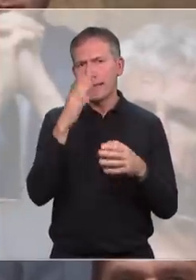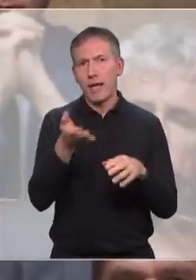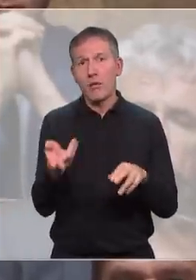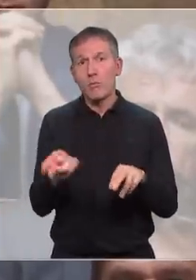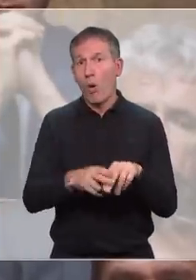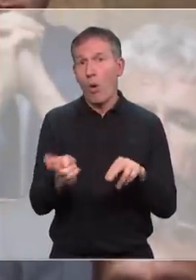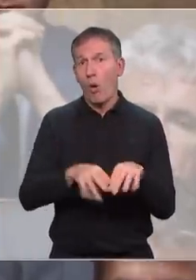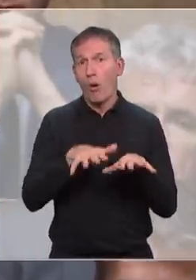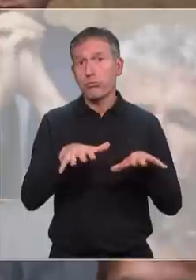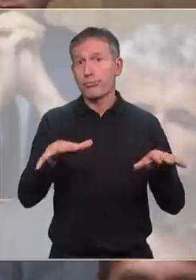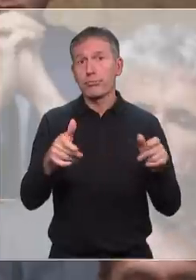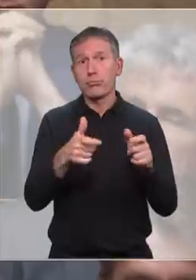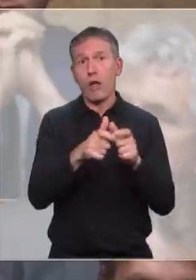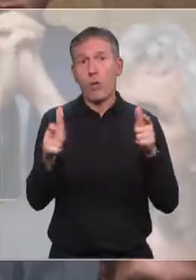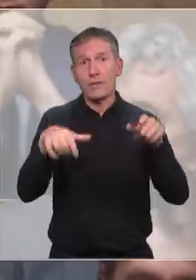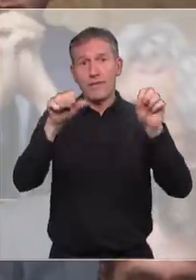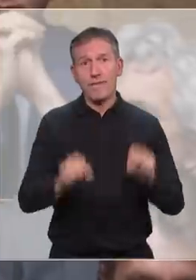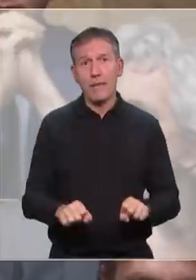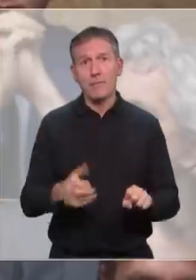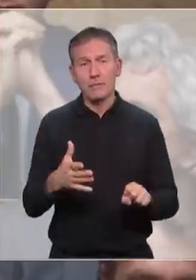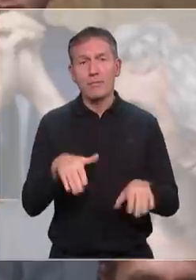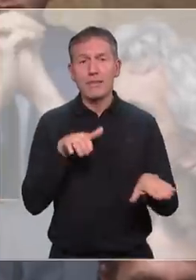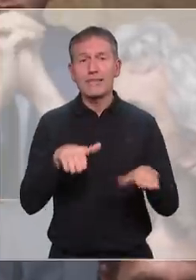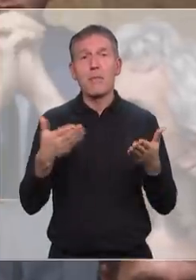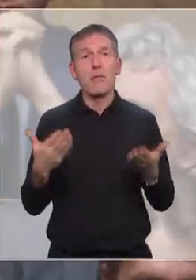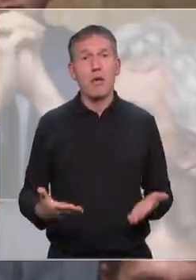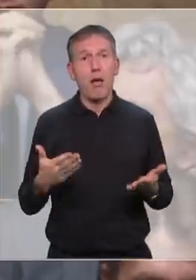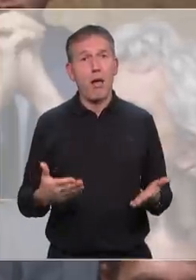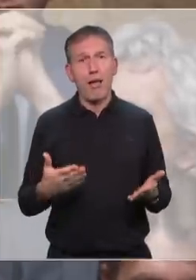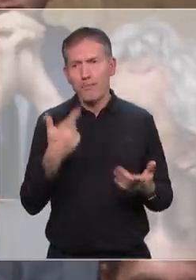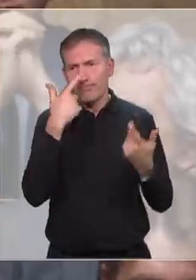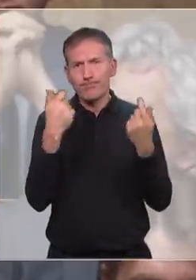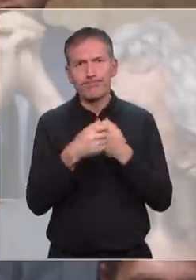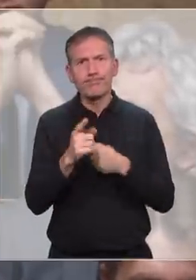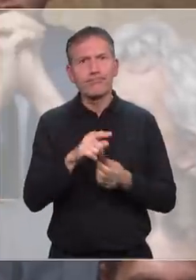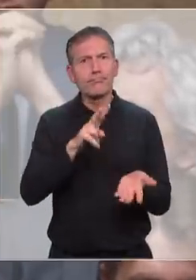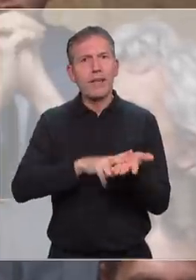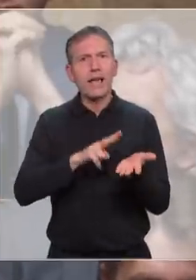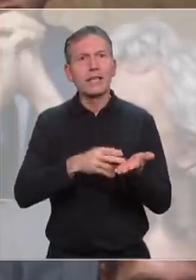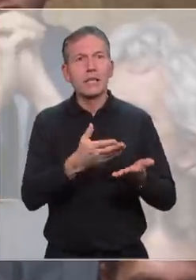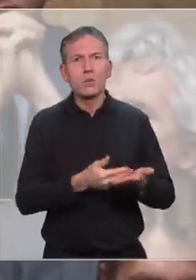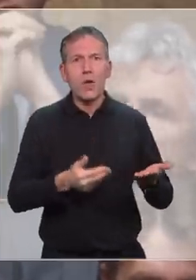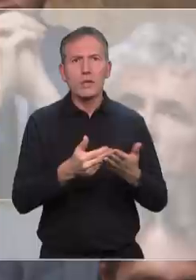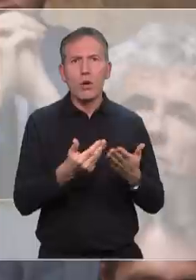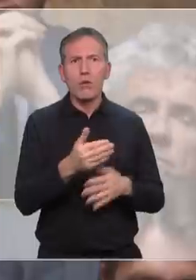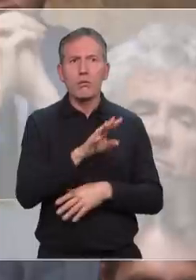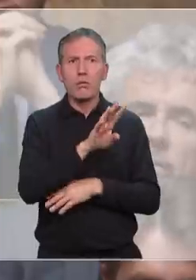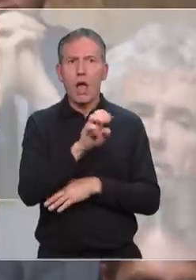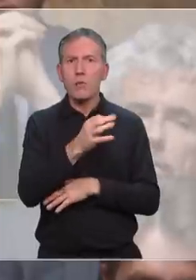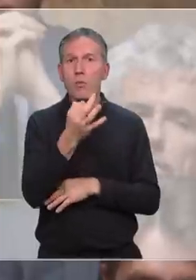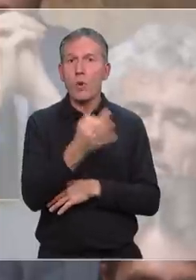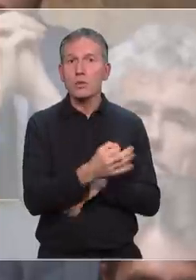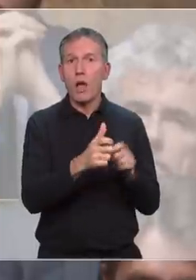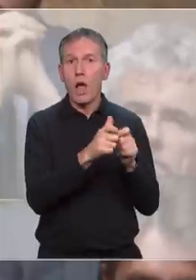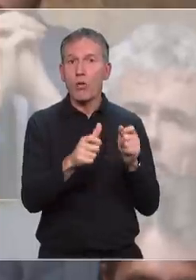de nombreuses entreprises. Les dispositifs actuels ne répondent pas aux réalités de terrain. 40% des entreprises se trouvent